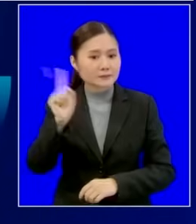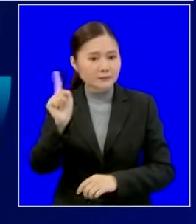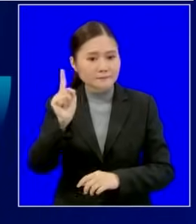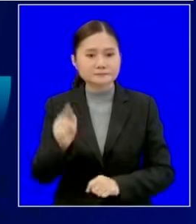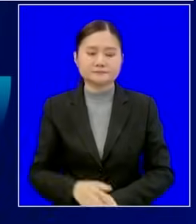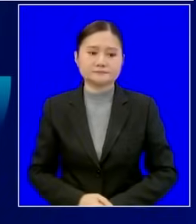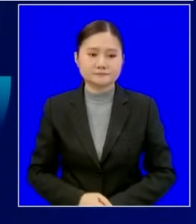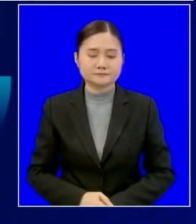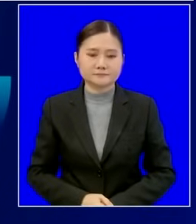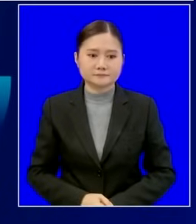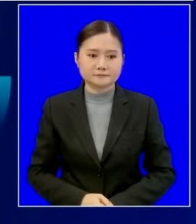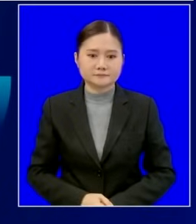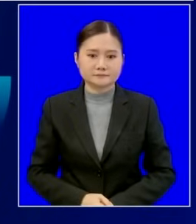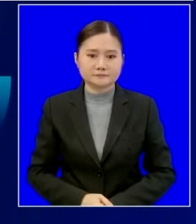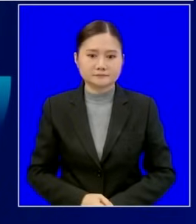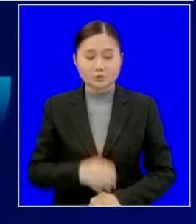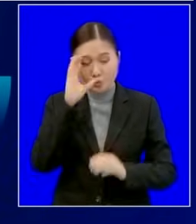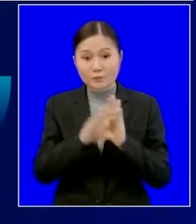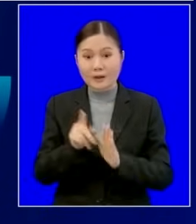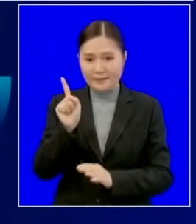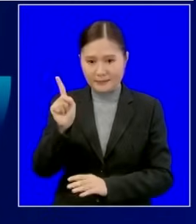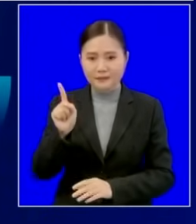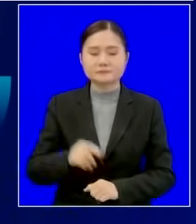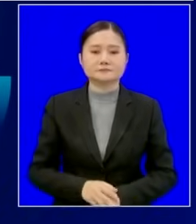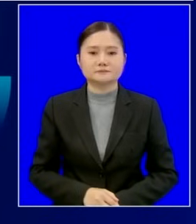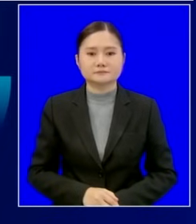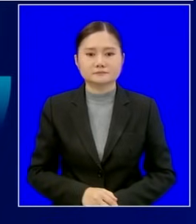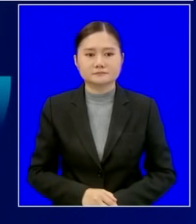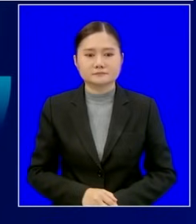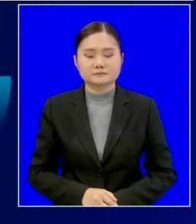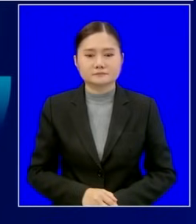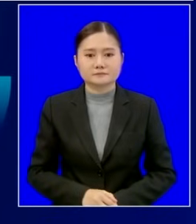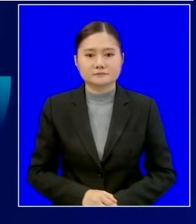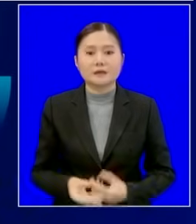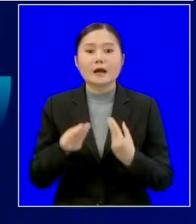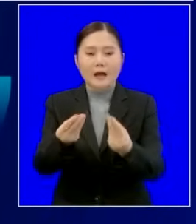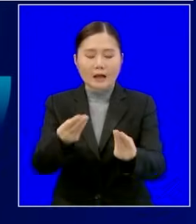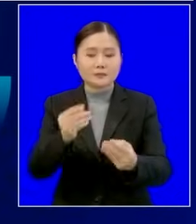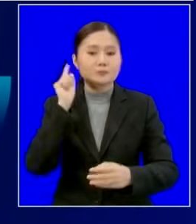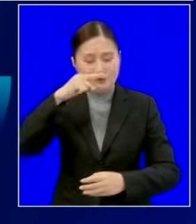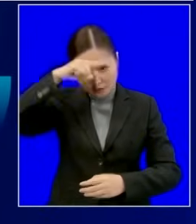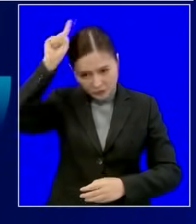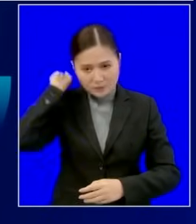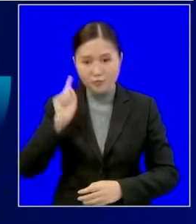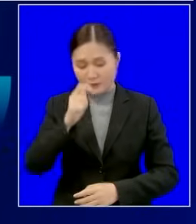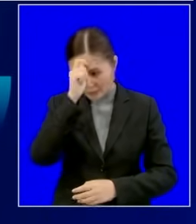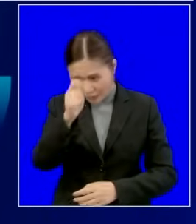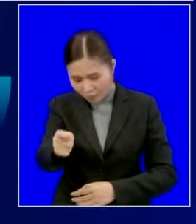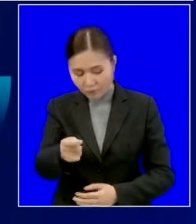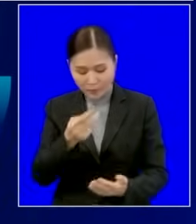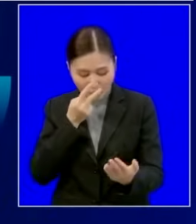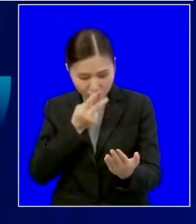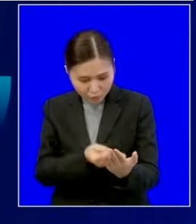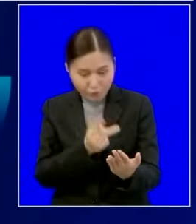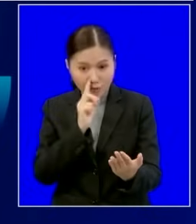รฮะซึ่งภาพนี้นะครับเธอบอกว่าเธอเอาภาพนี้กลับไปให้ภิกษุณีที่เธอเคารพในวัดนั้น ครับ ดู